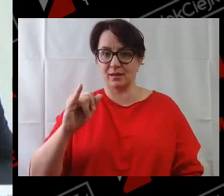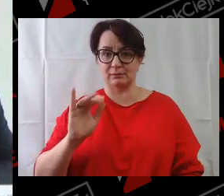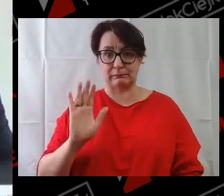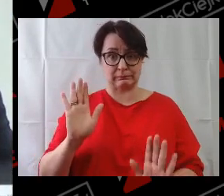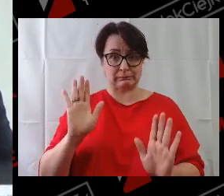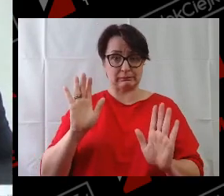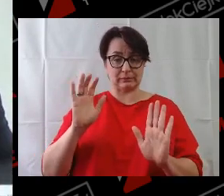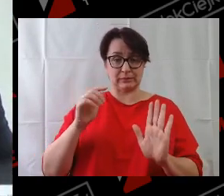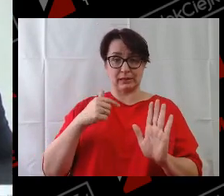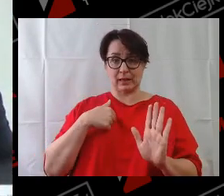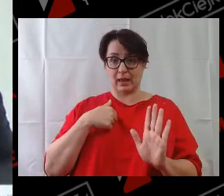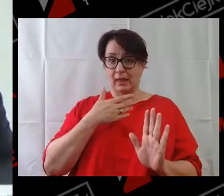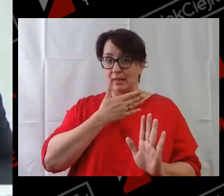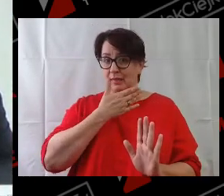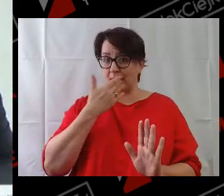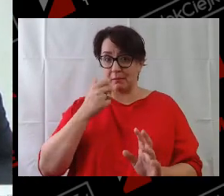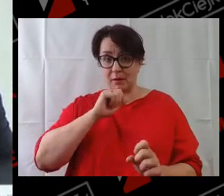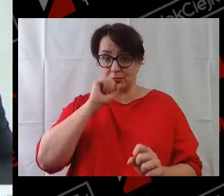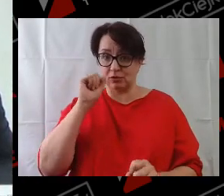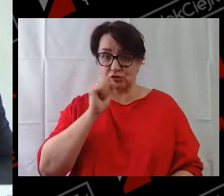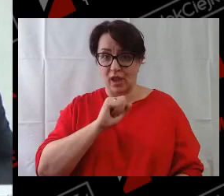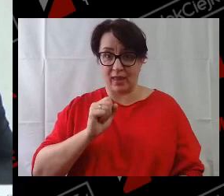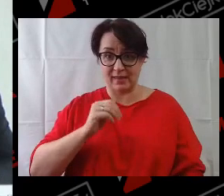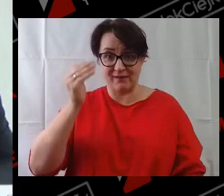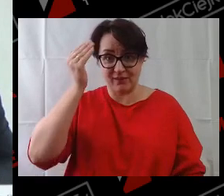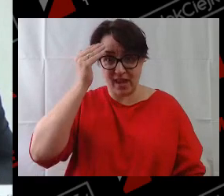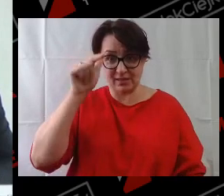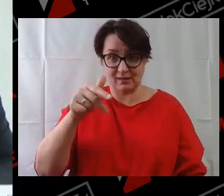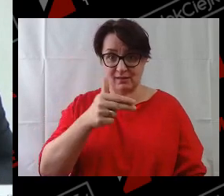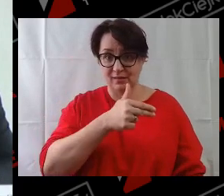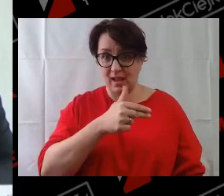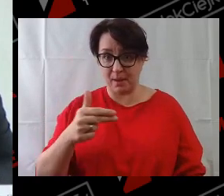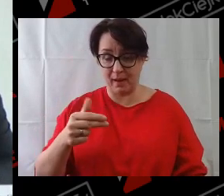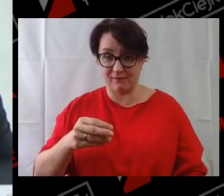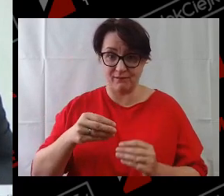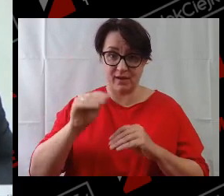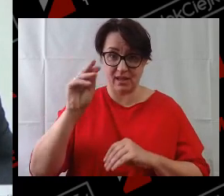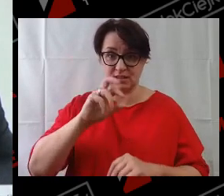nie mam żadnej uprzywilejowanej wiedzy na ten temat